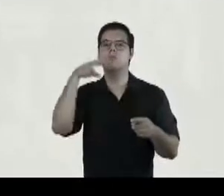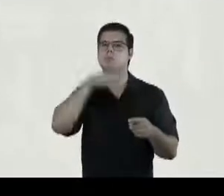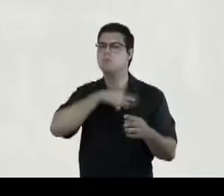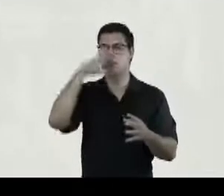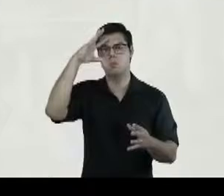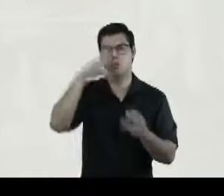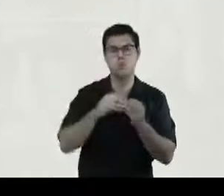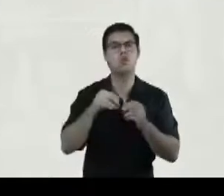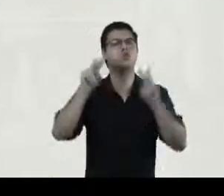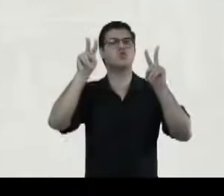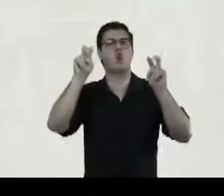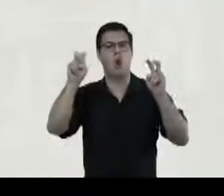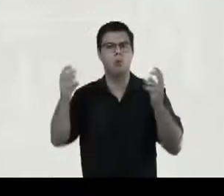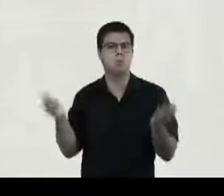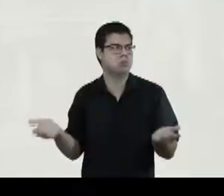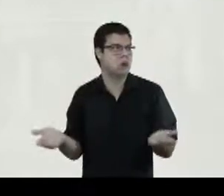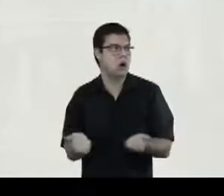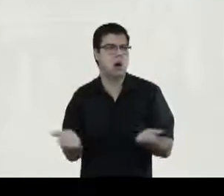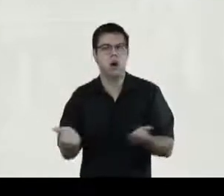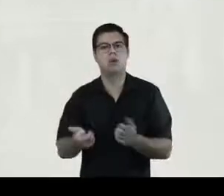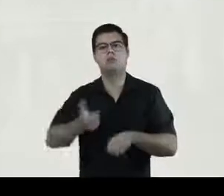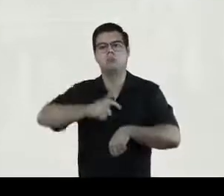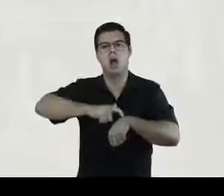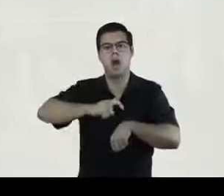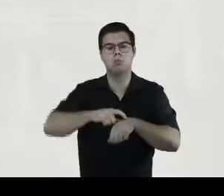les projets les plus récents.